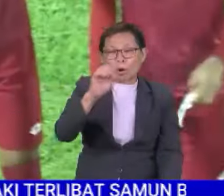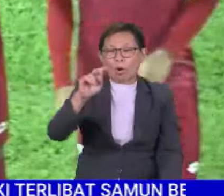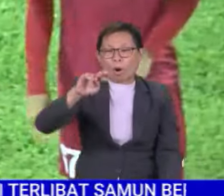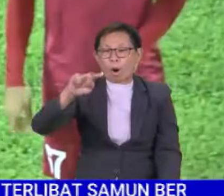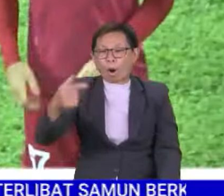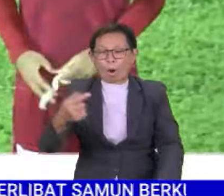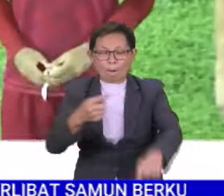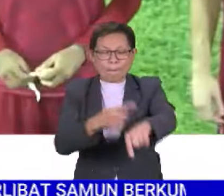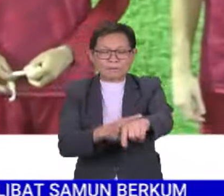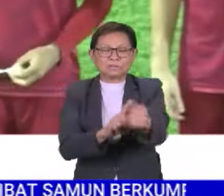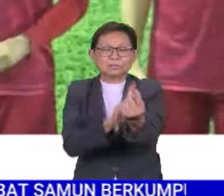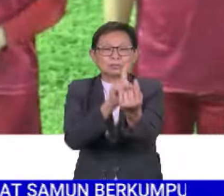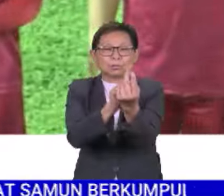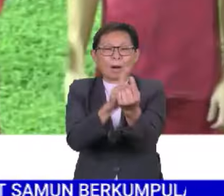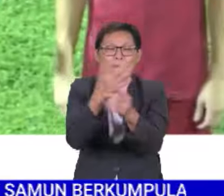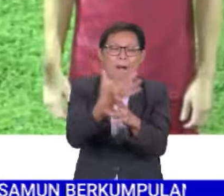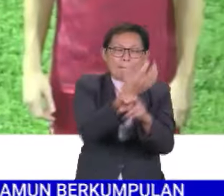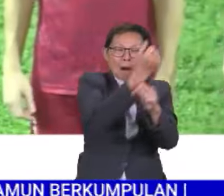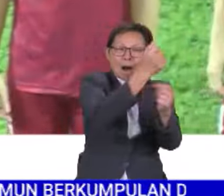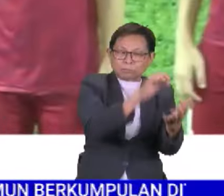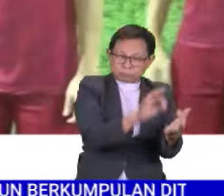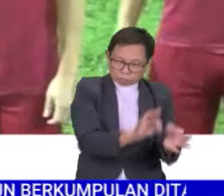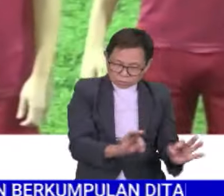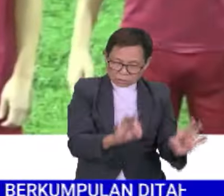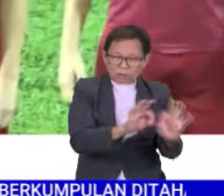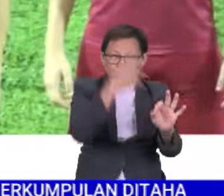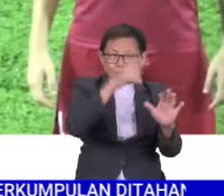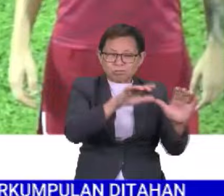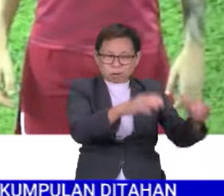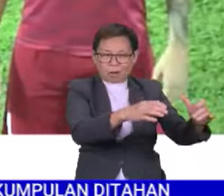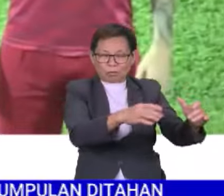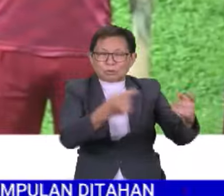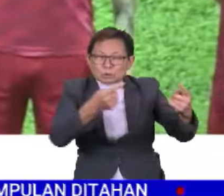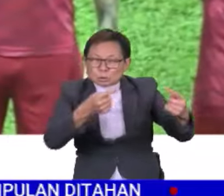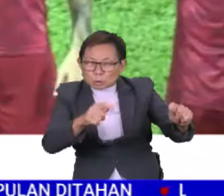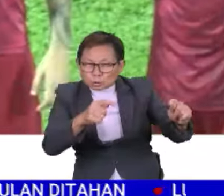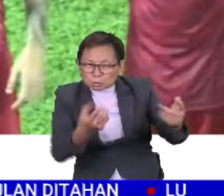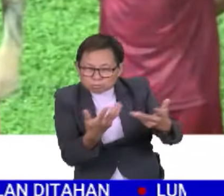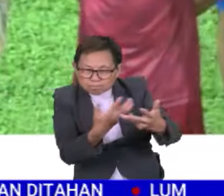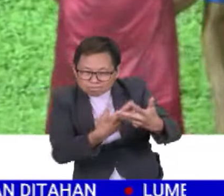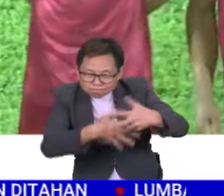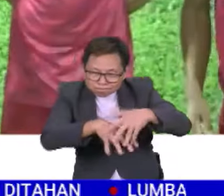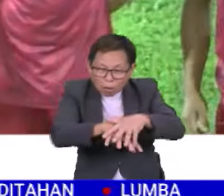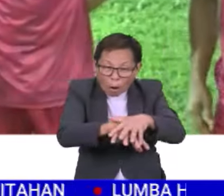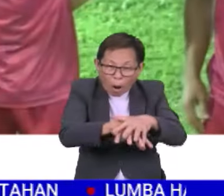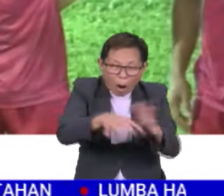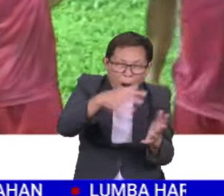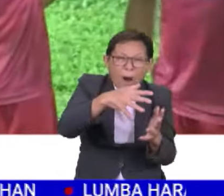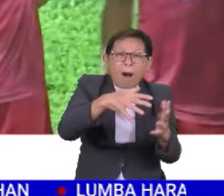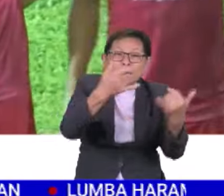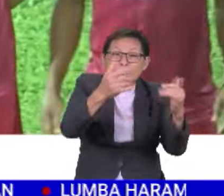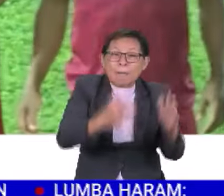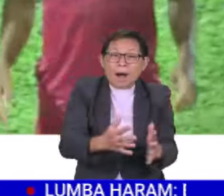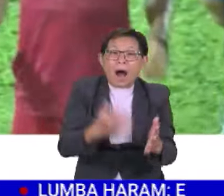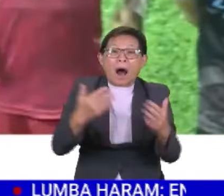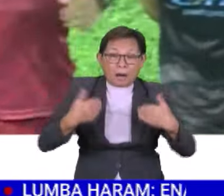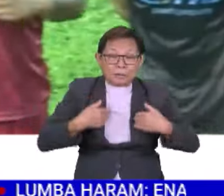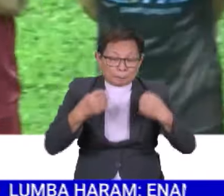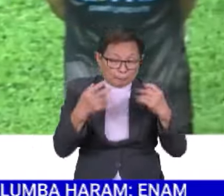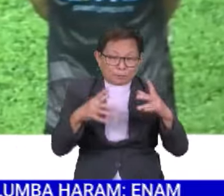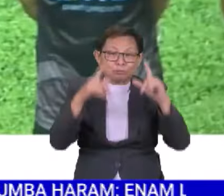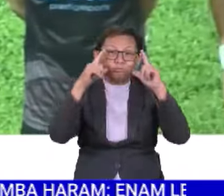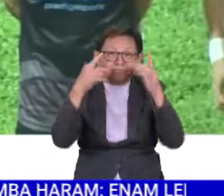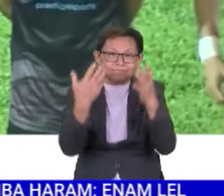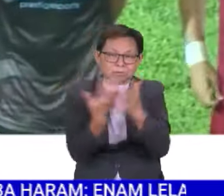ditemui berkata kemenangan itu penting bagi pasukannya penguji keserasian pemain yang diwarisi ramai muka baru